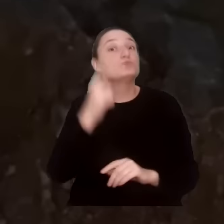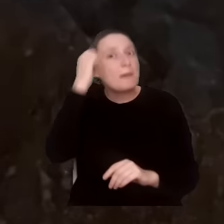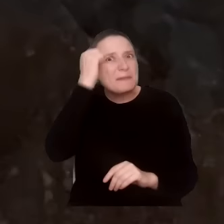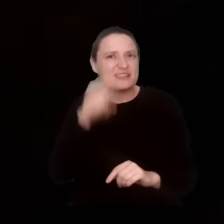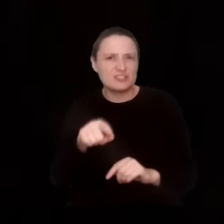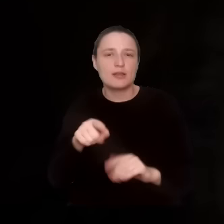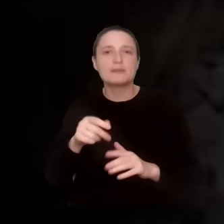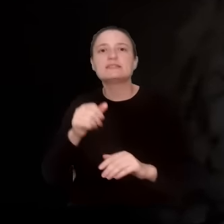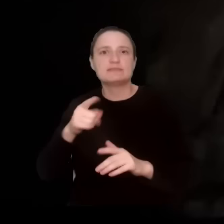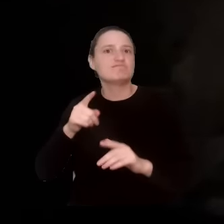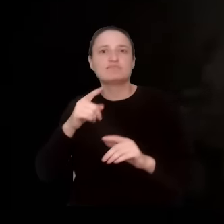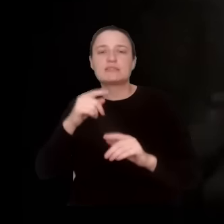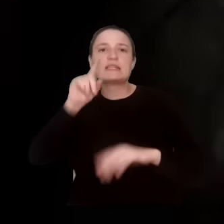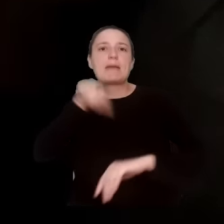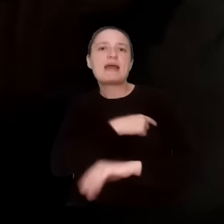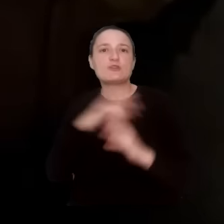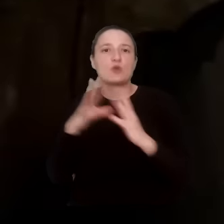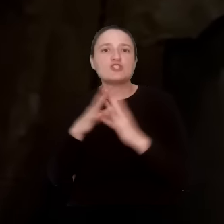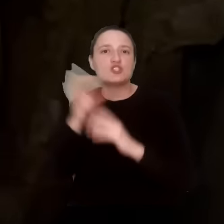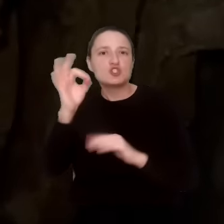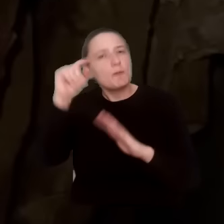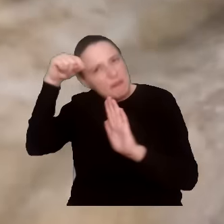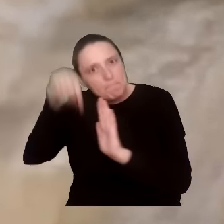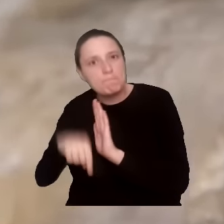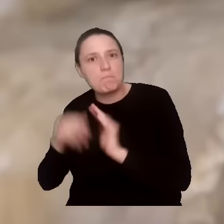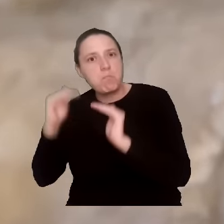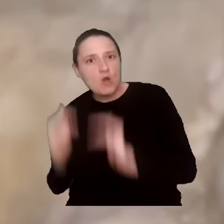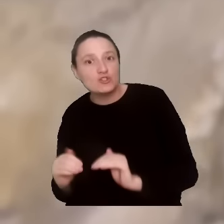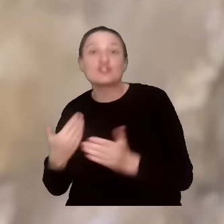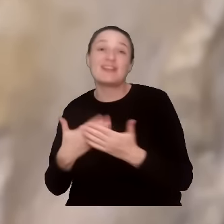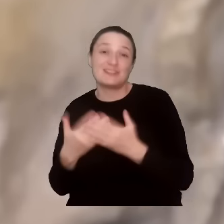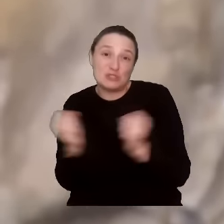temperatura poniżej 10 stopni Celsjusza, więc warto mieć ze sobą kurtkę.